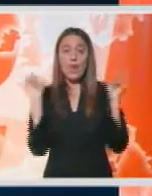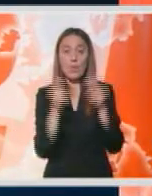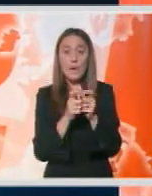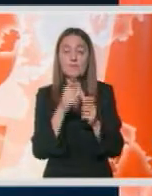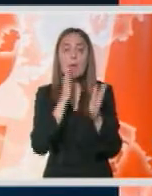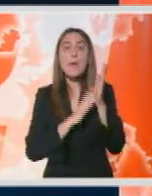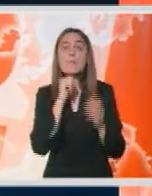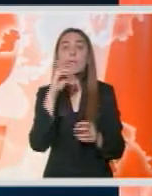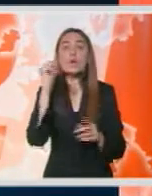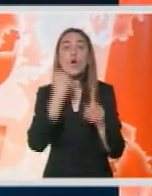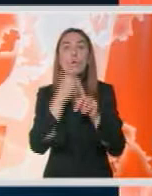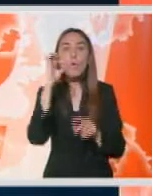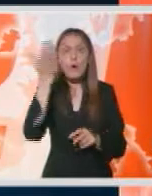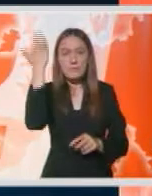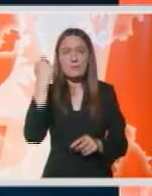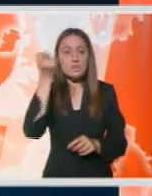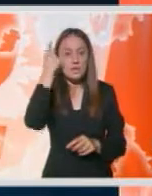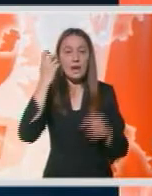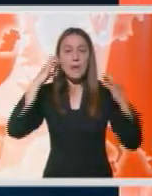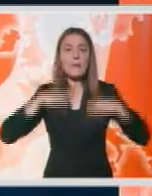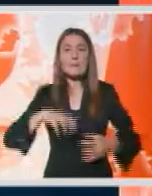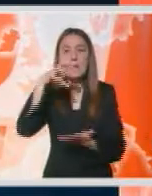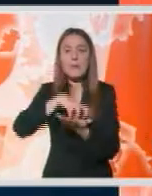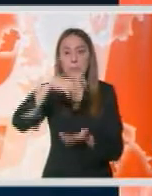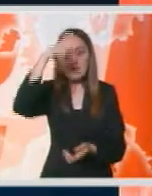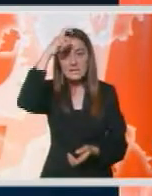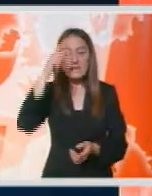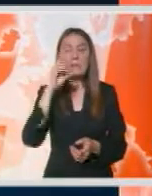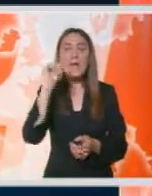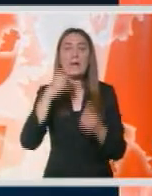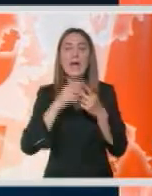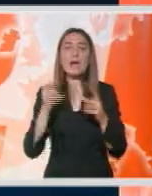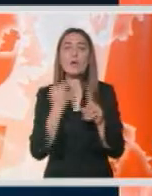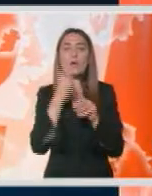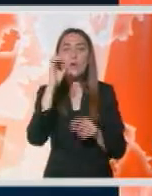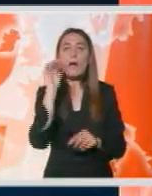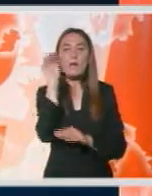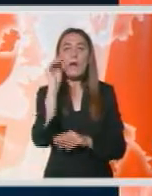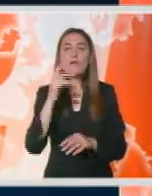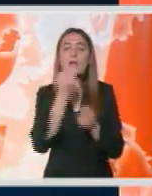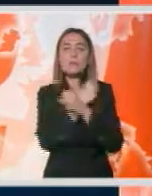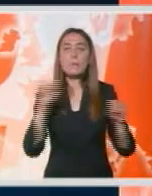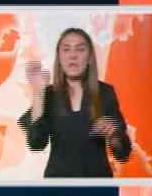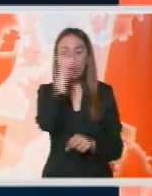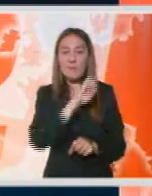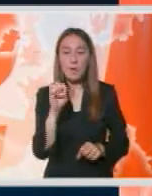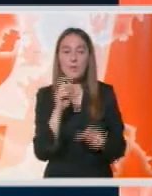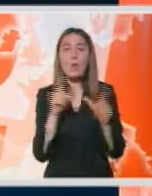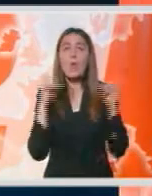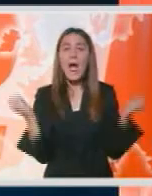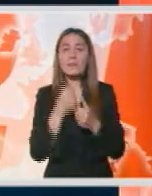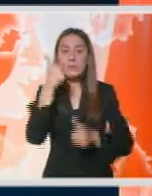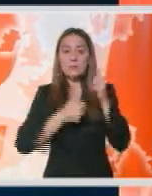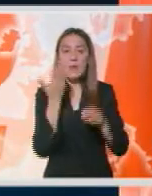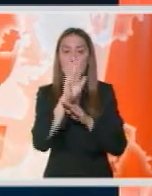je Mirko Stojić, bivši sekretar predsjednika Republike Srpske Rajka Kuzmanovića, javlja Slobodna Evropa. U akciji